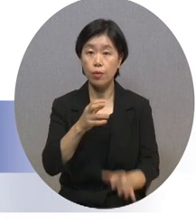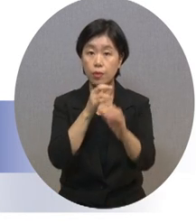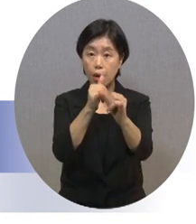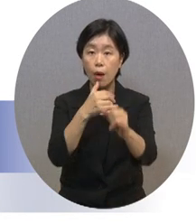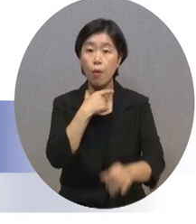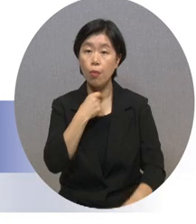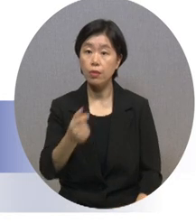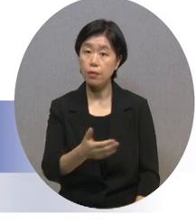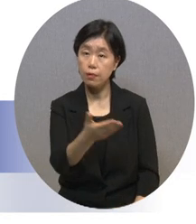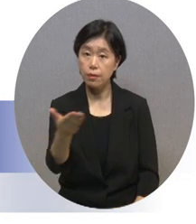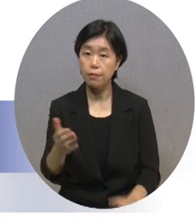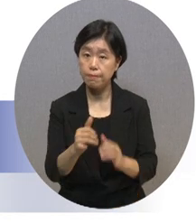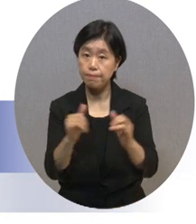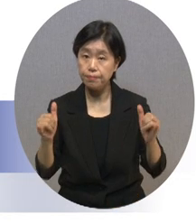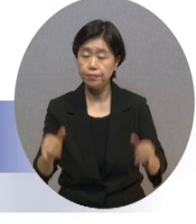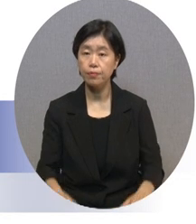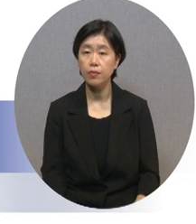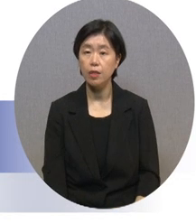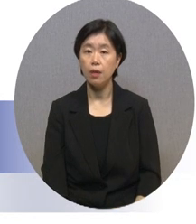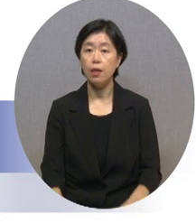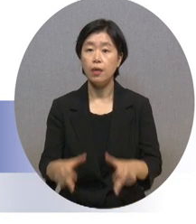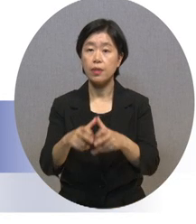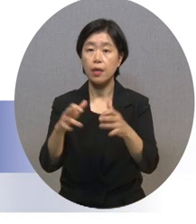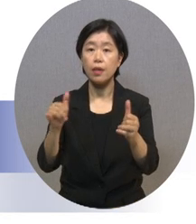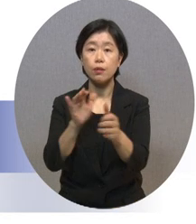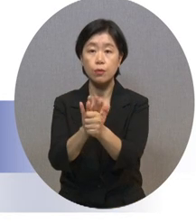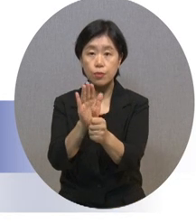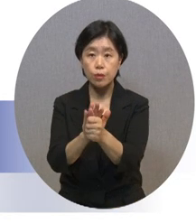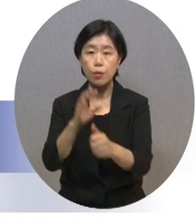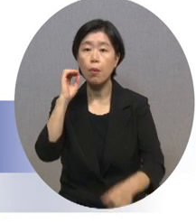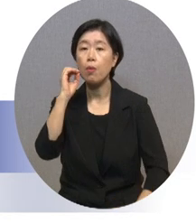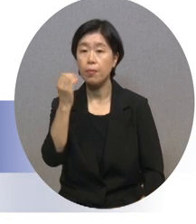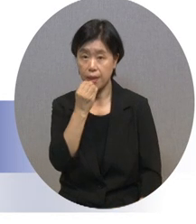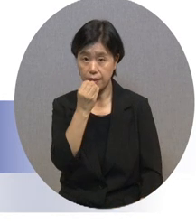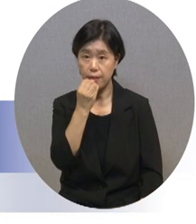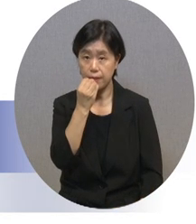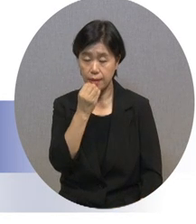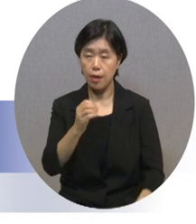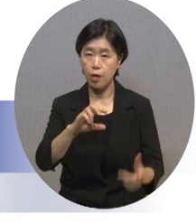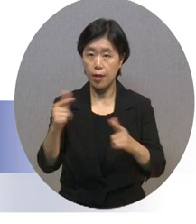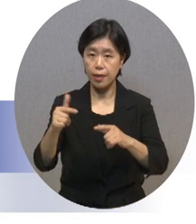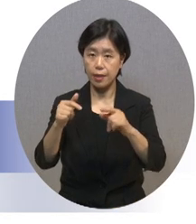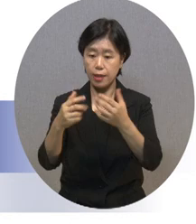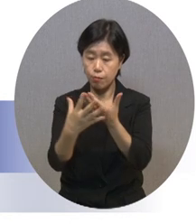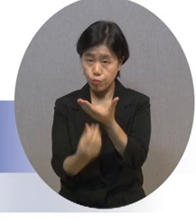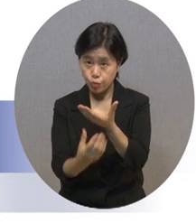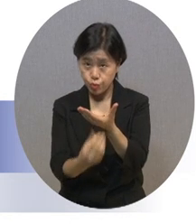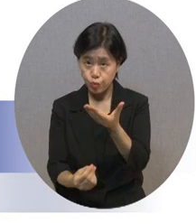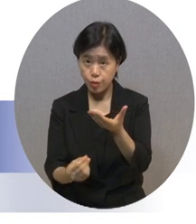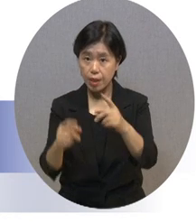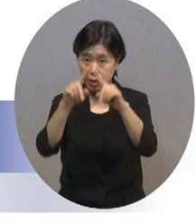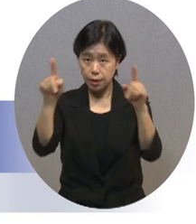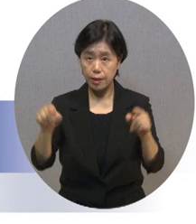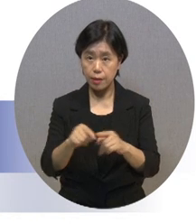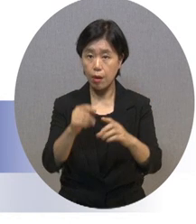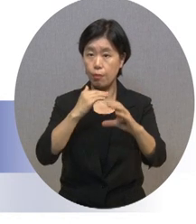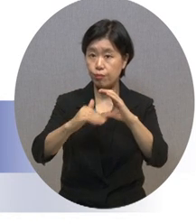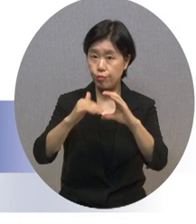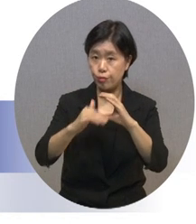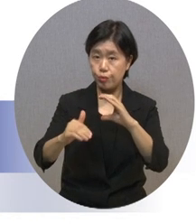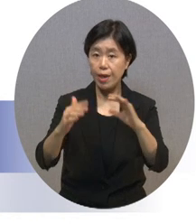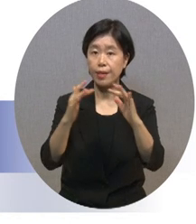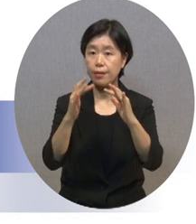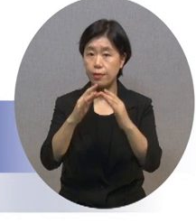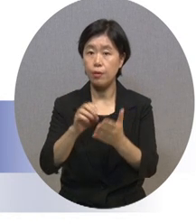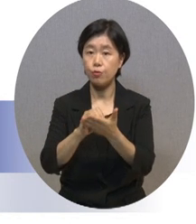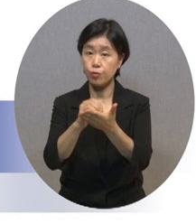희망하는 대상자는 장행 기업 종합지원 센터 홈페이지에서 신청 서류를 내려받은 후 전자우편 또는 우편 등으로